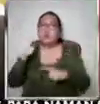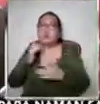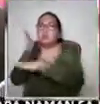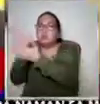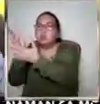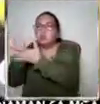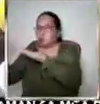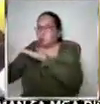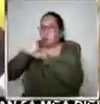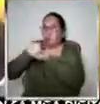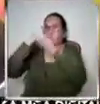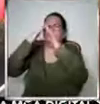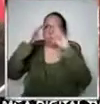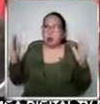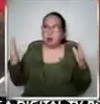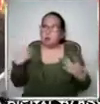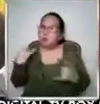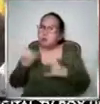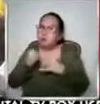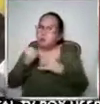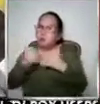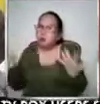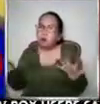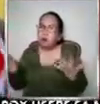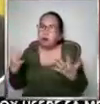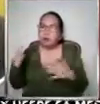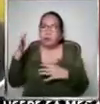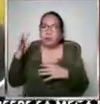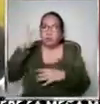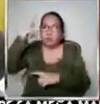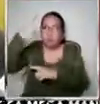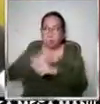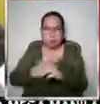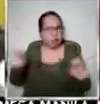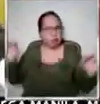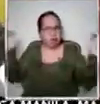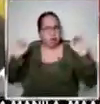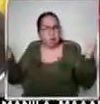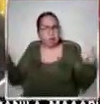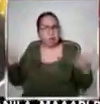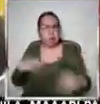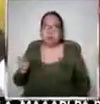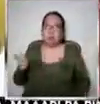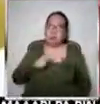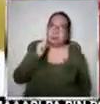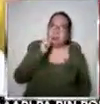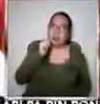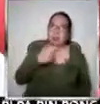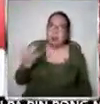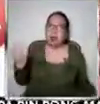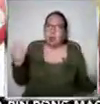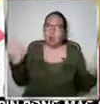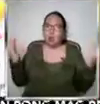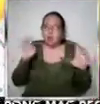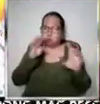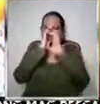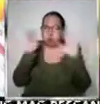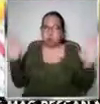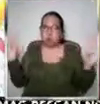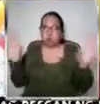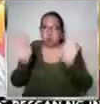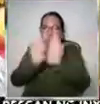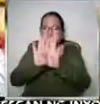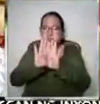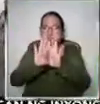totally lockdown kami dahil no work, no pay po kami. Talagang stay at home po kami. Wala po kaming natatanggap kahit piso.